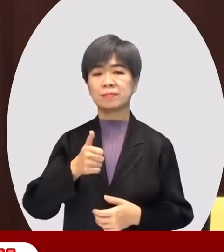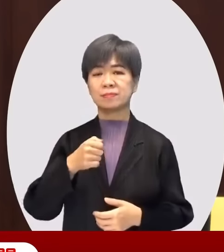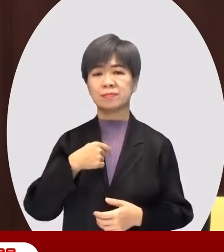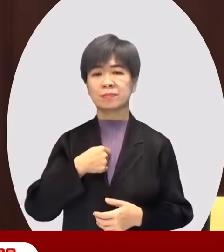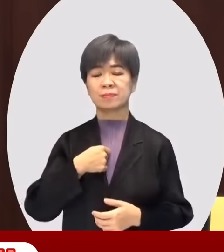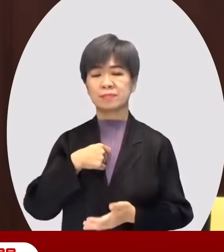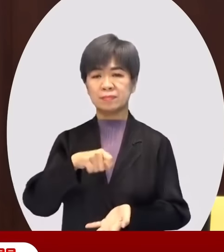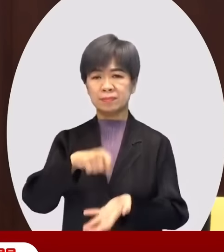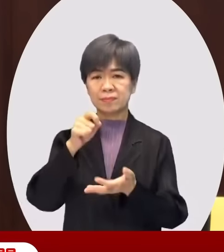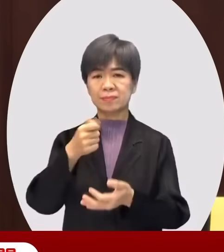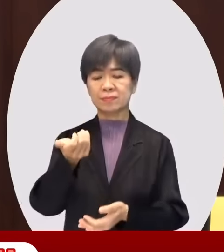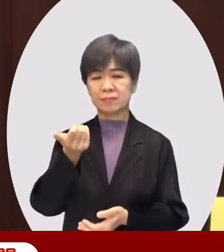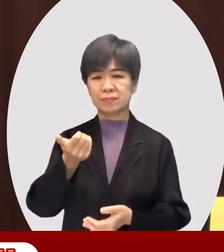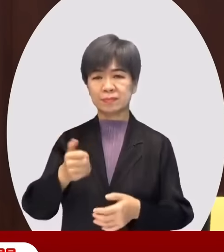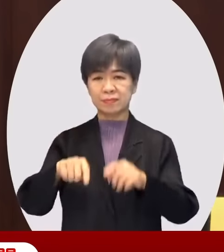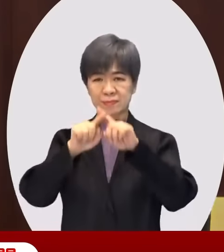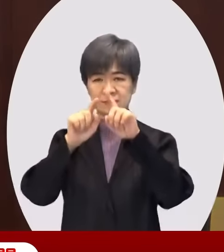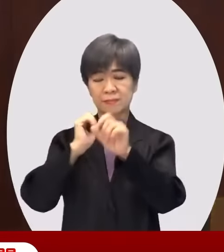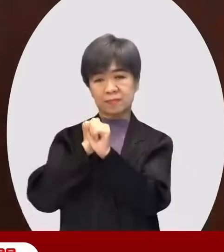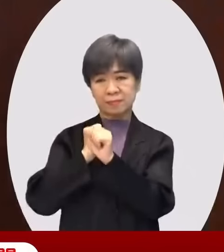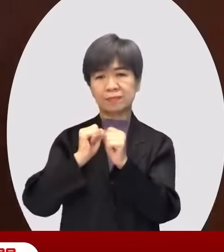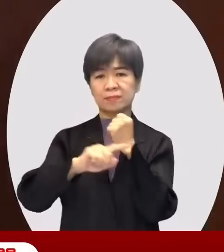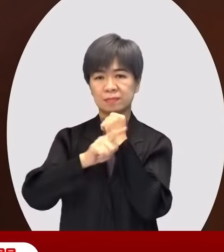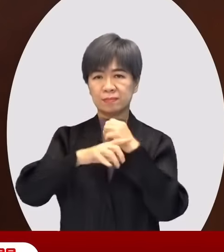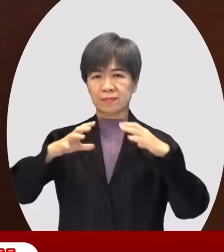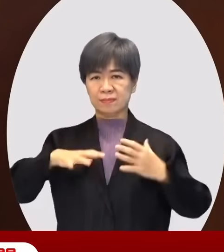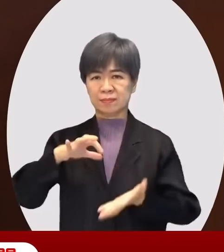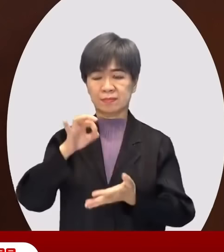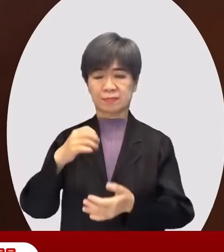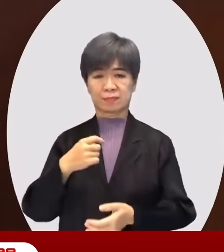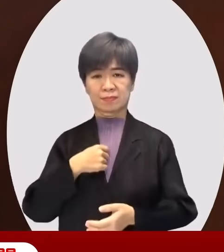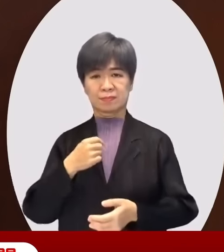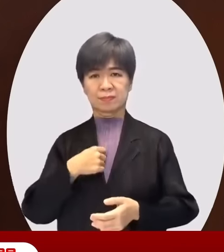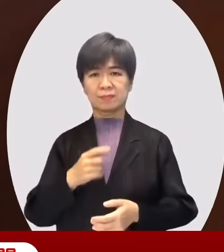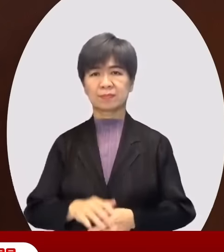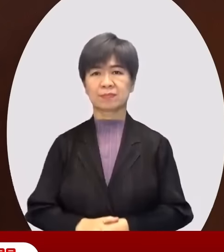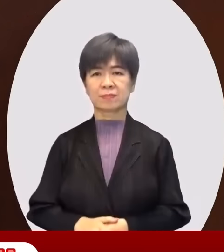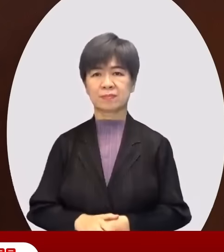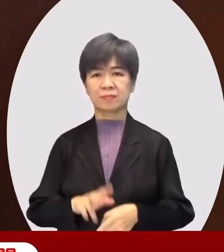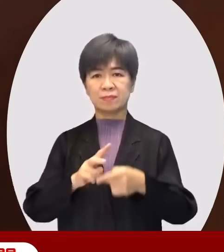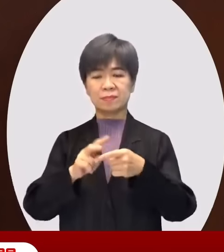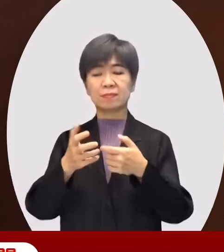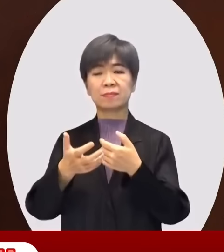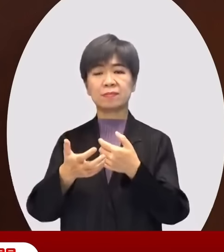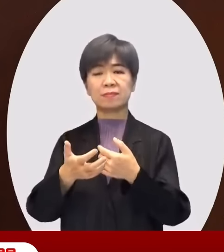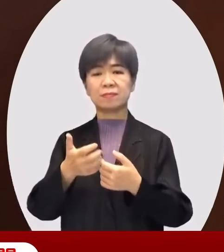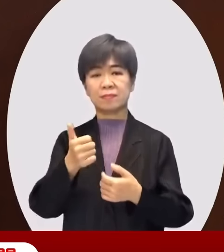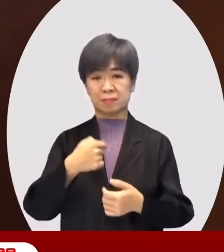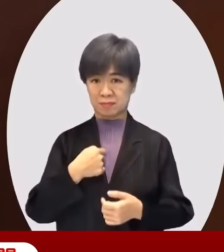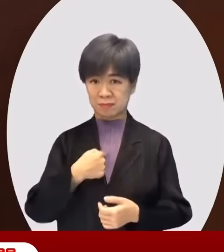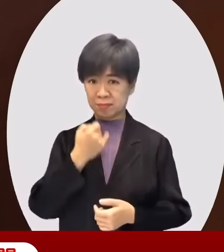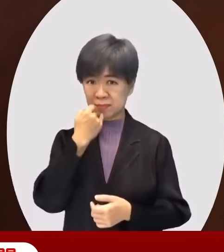席，刚刚这个张大法官有提到这个董宝成专家关系专家学者，我可以发言。